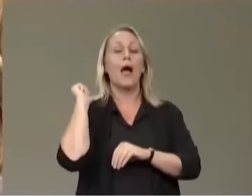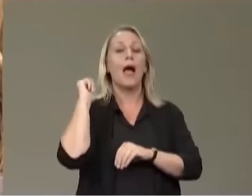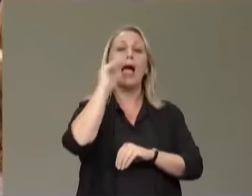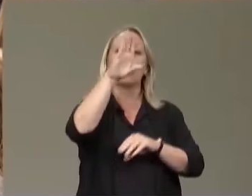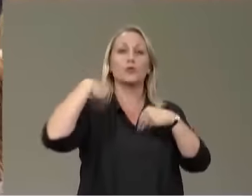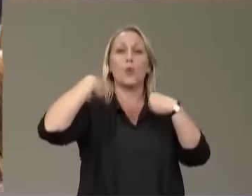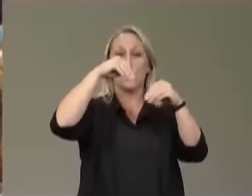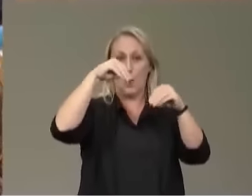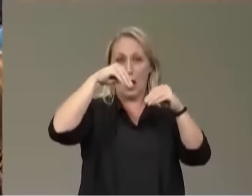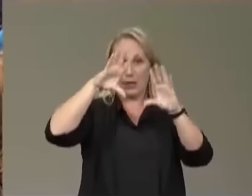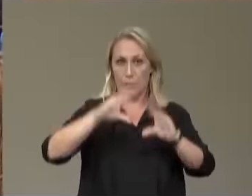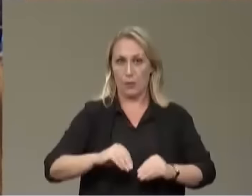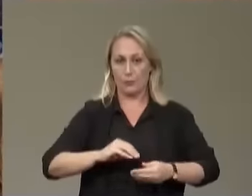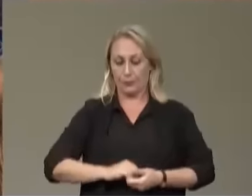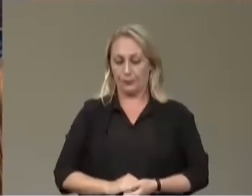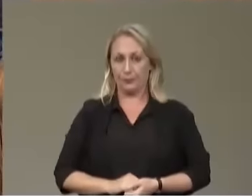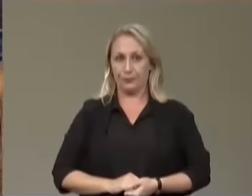προστιθέμενης αξίας.